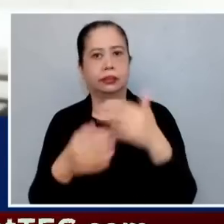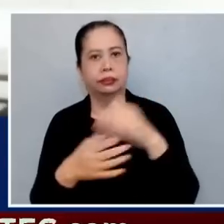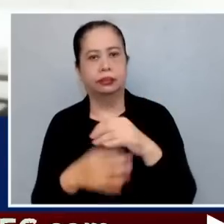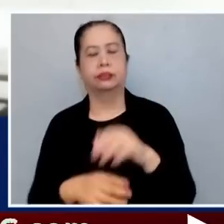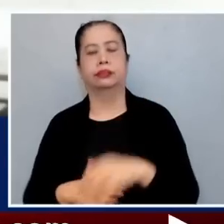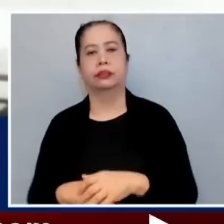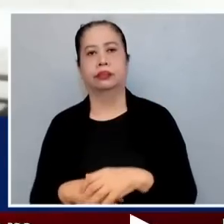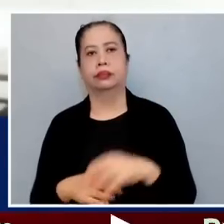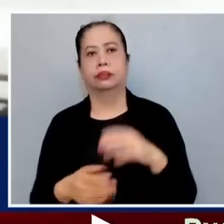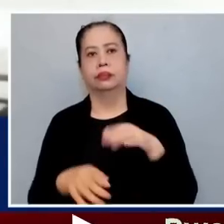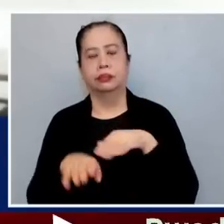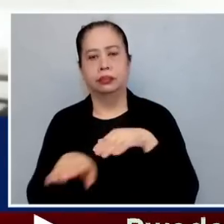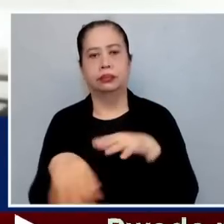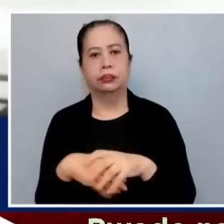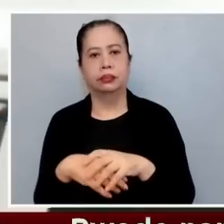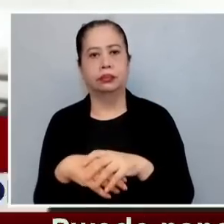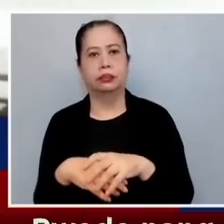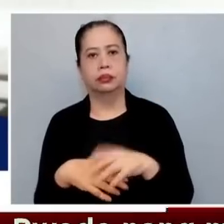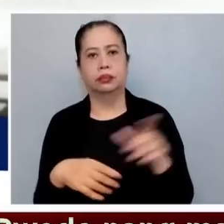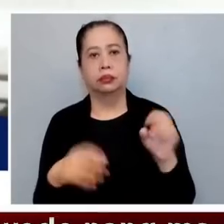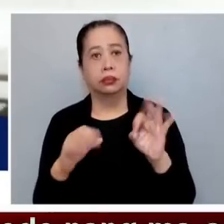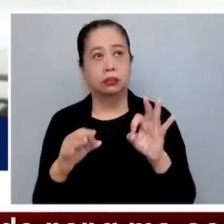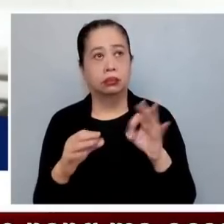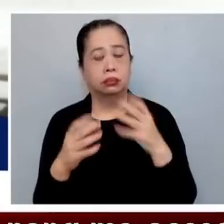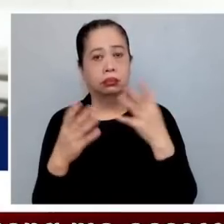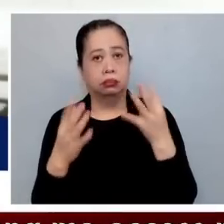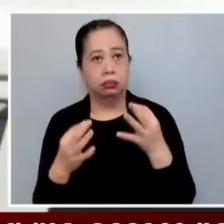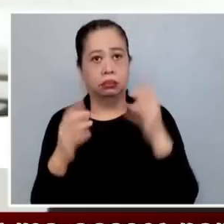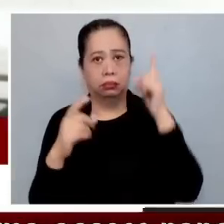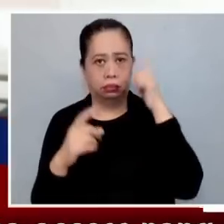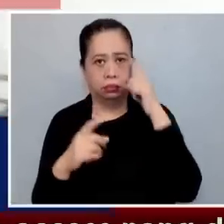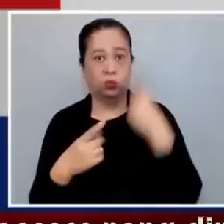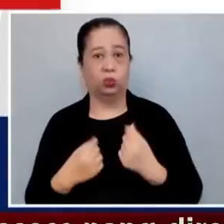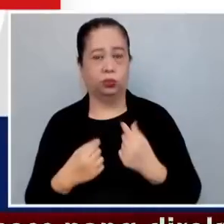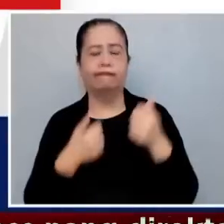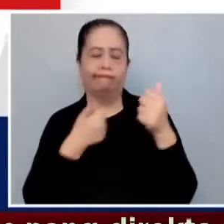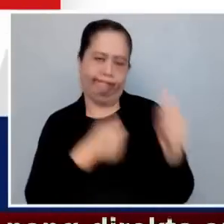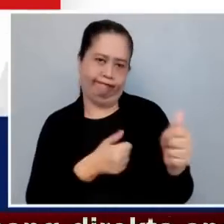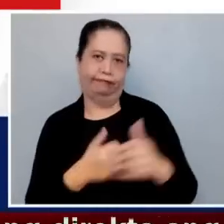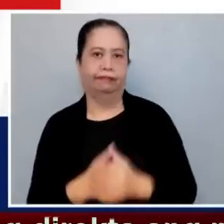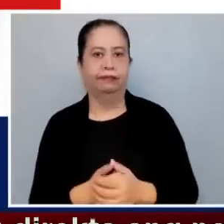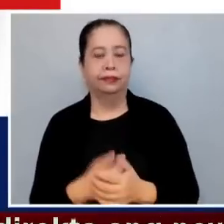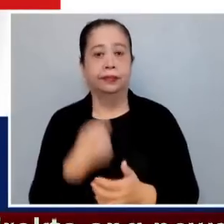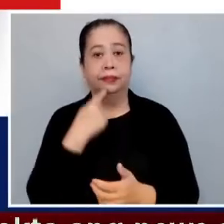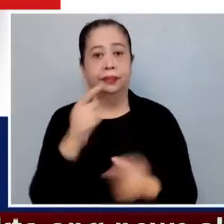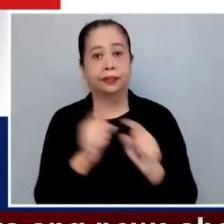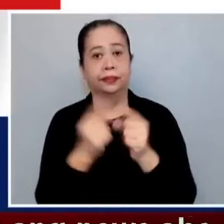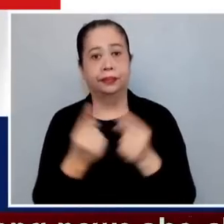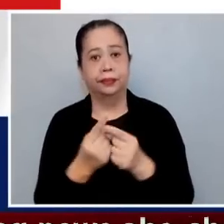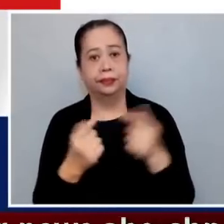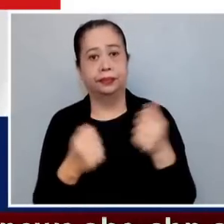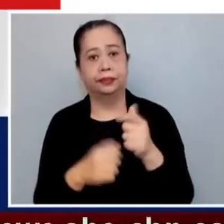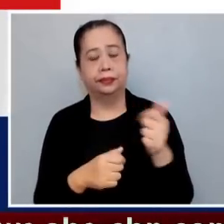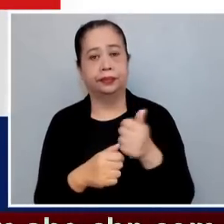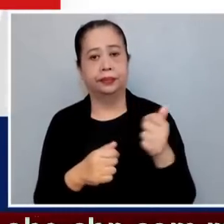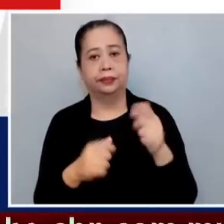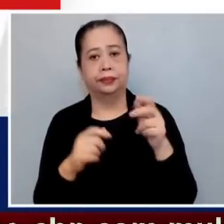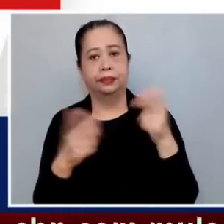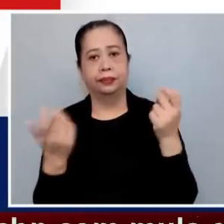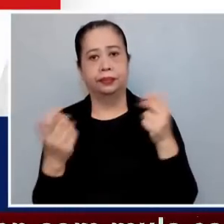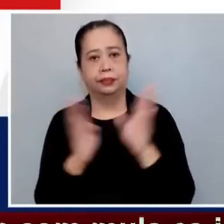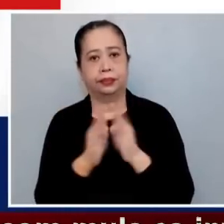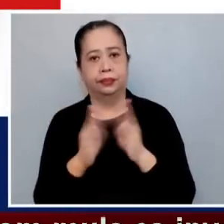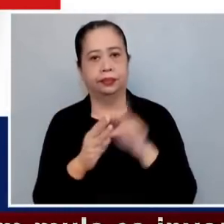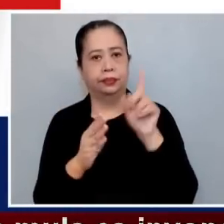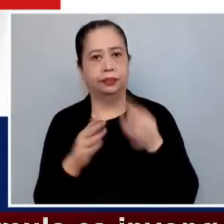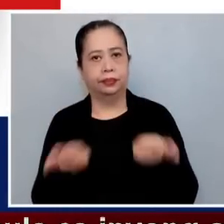ano yung inano ng gobyerno natin, susundin na lang natin. No? Ayon naman sa grupong The Transport Forum, dapat kasabay